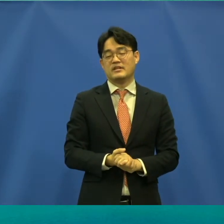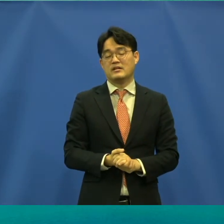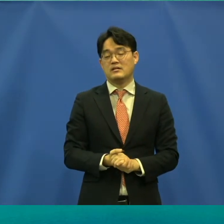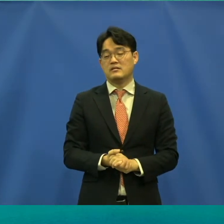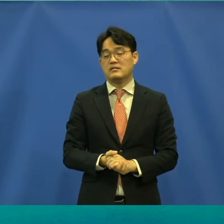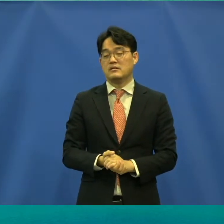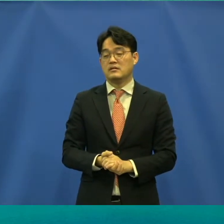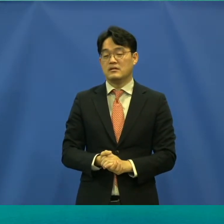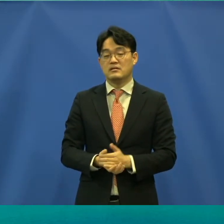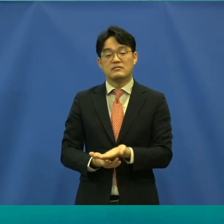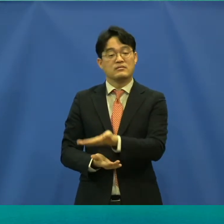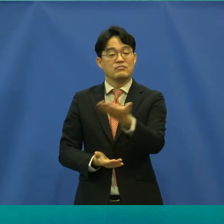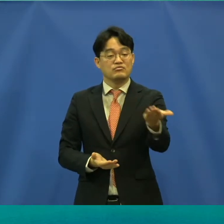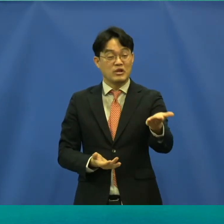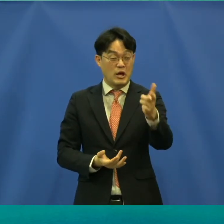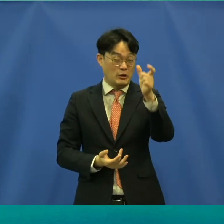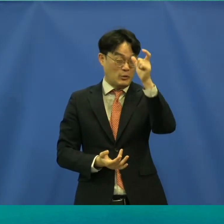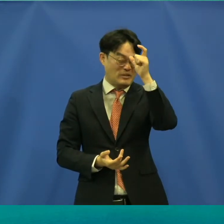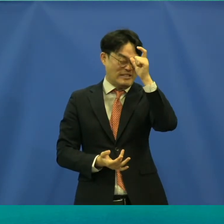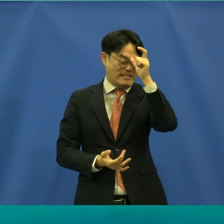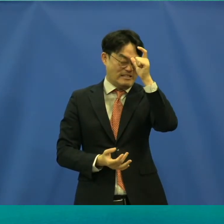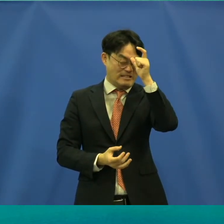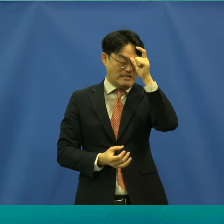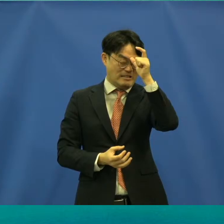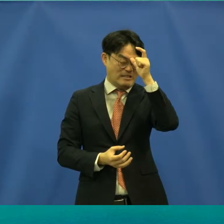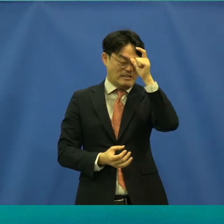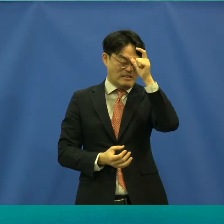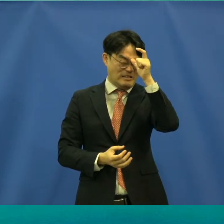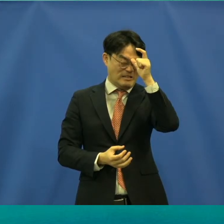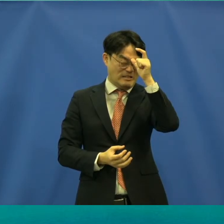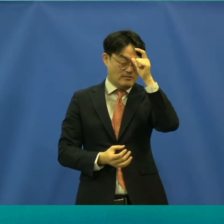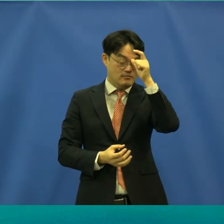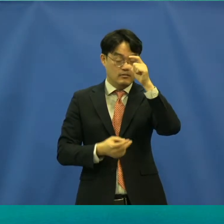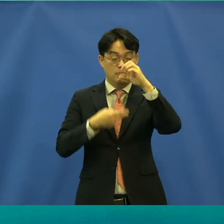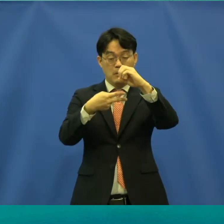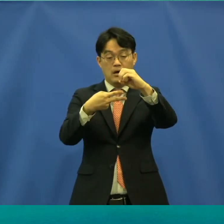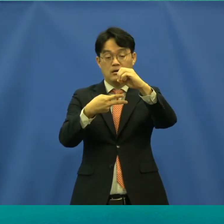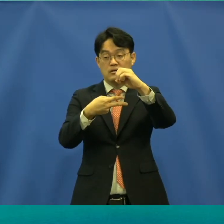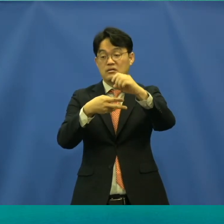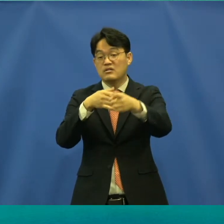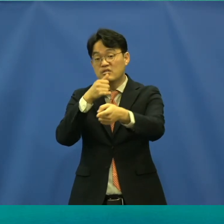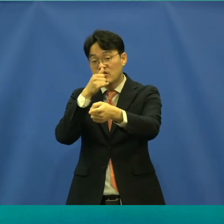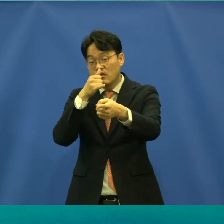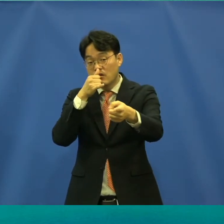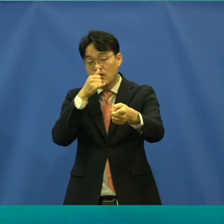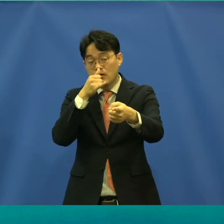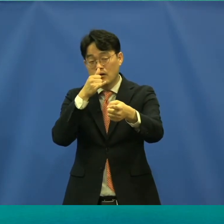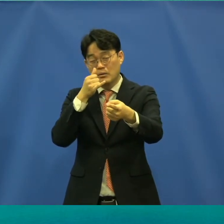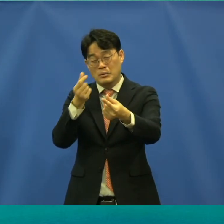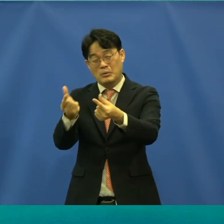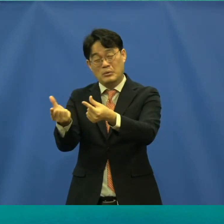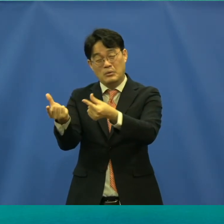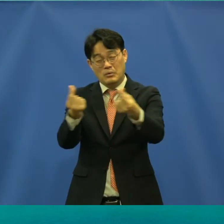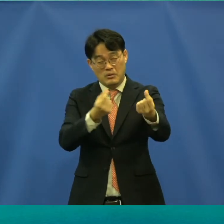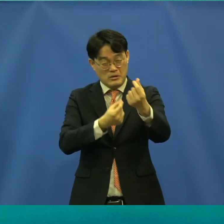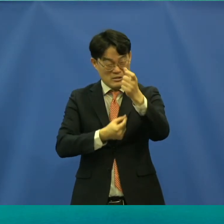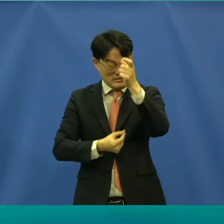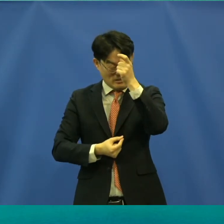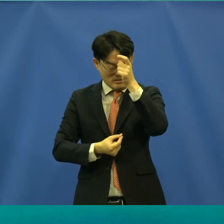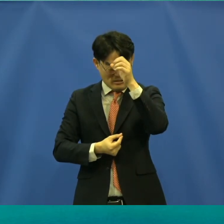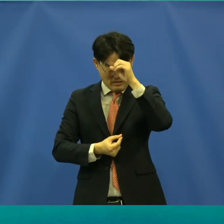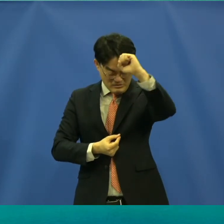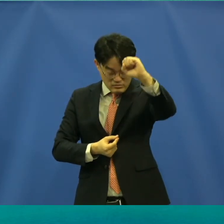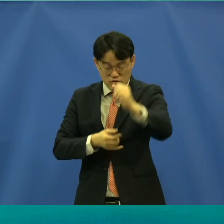고집이라는 게, 여러분, 고집도 그냥 그게 단수가 다 있잖아요. 그것도 하루 이틀 쌓아온 게 아니고